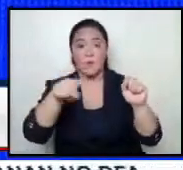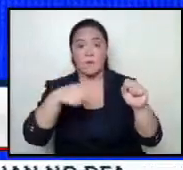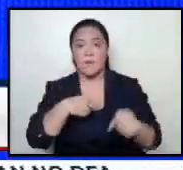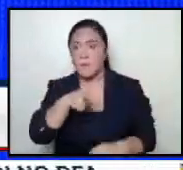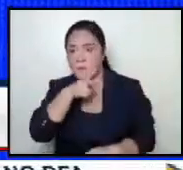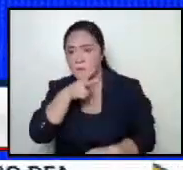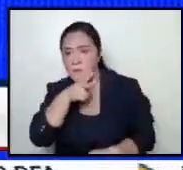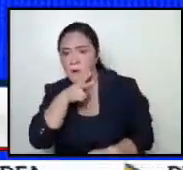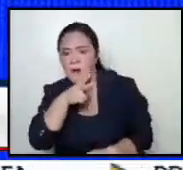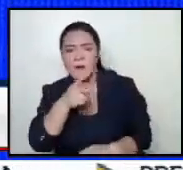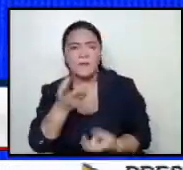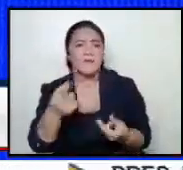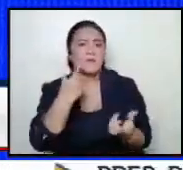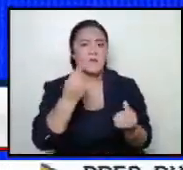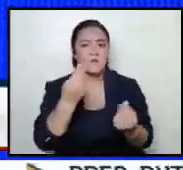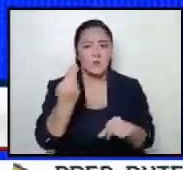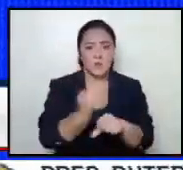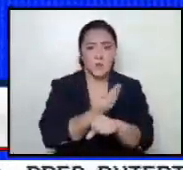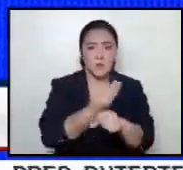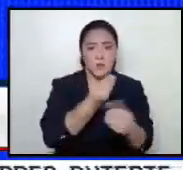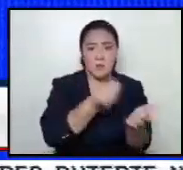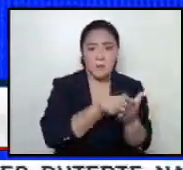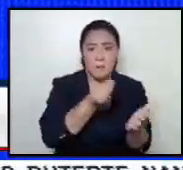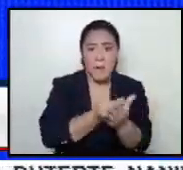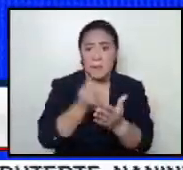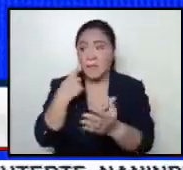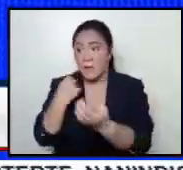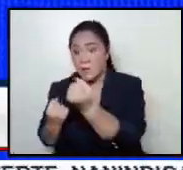pera para kay ano yung sinusuportahan ko.